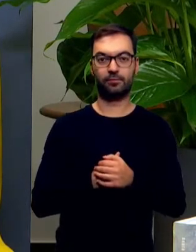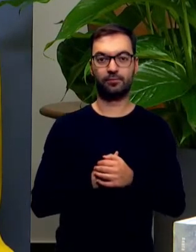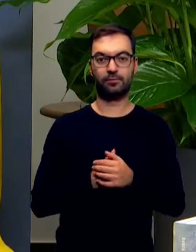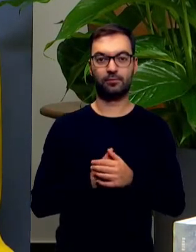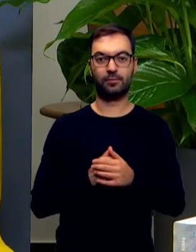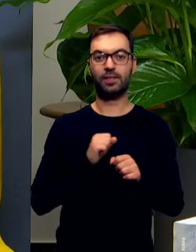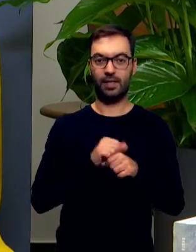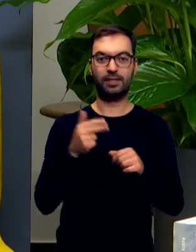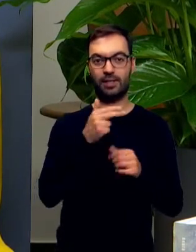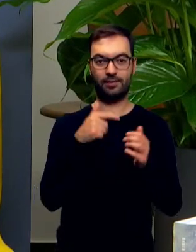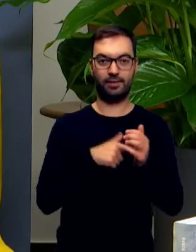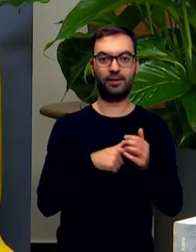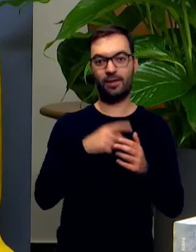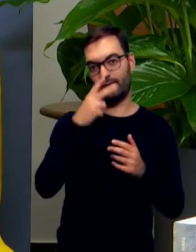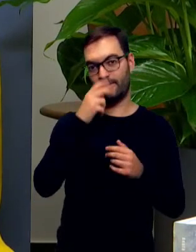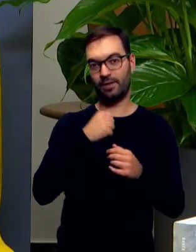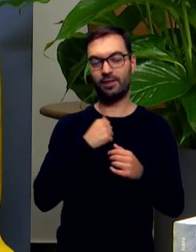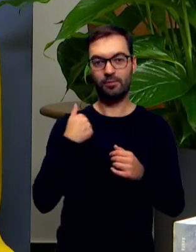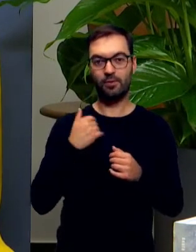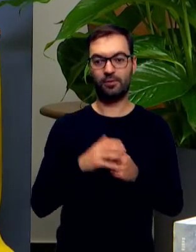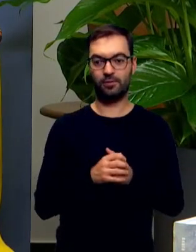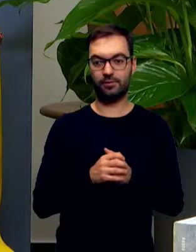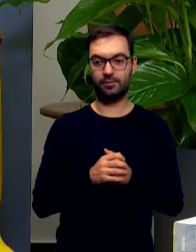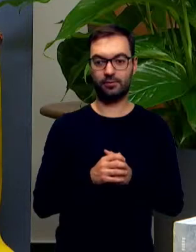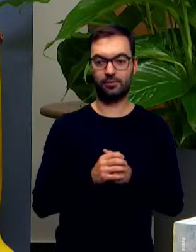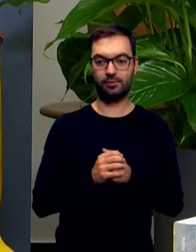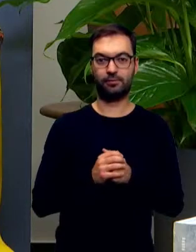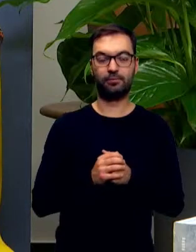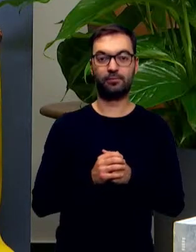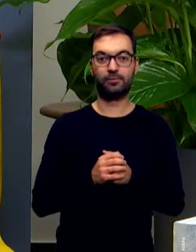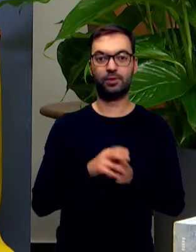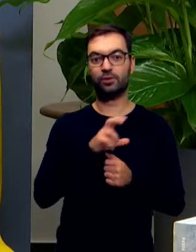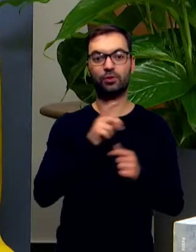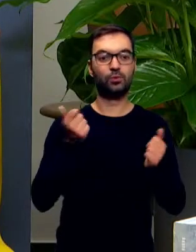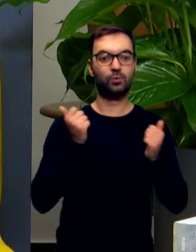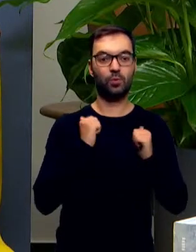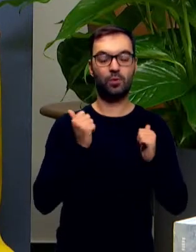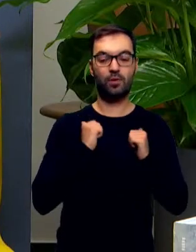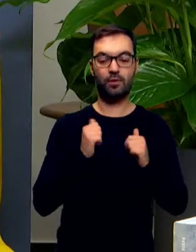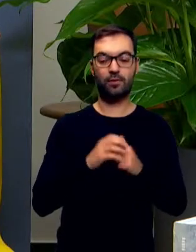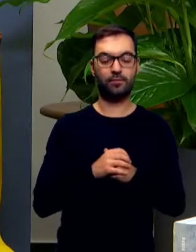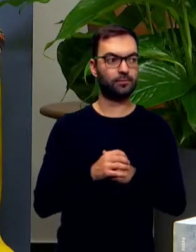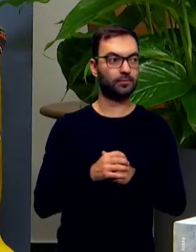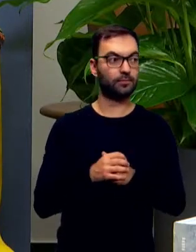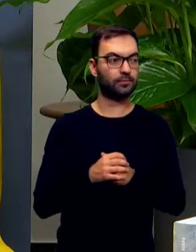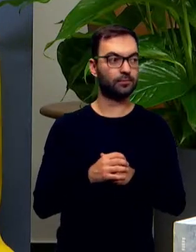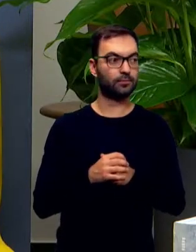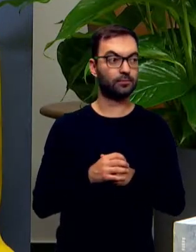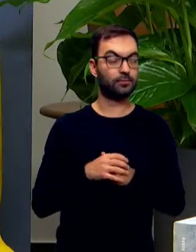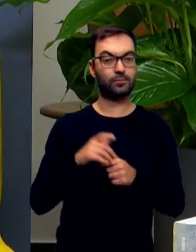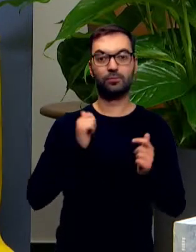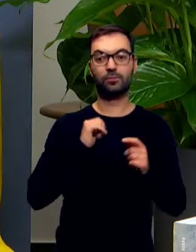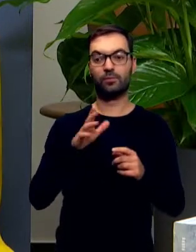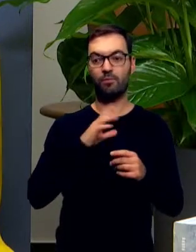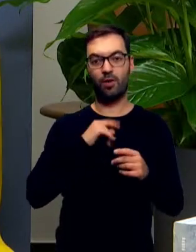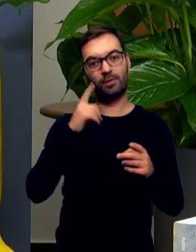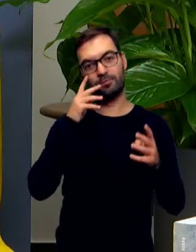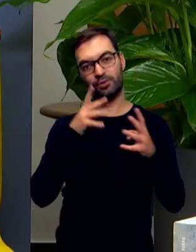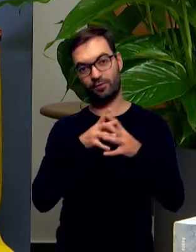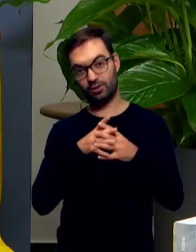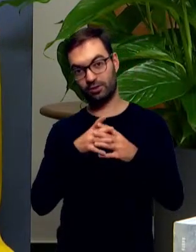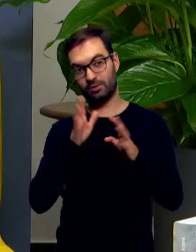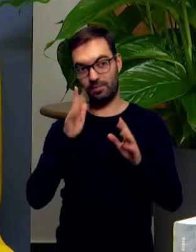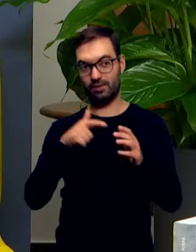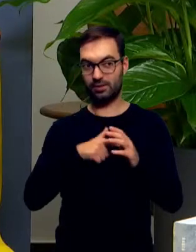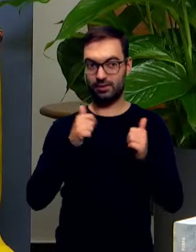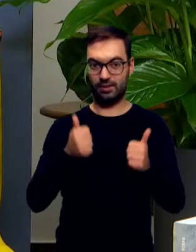się ten wątek, no czy widać było i czy turyści mogli przewidzieć, że coś